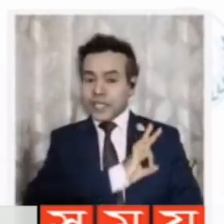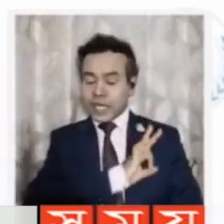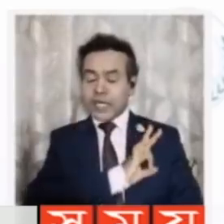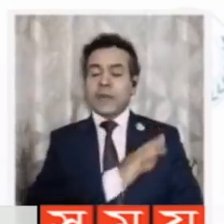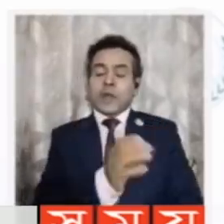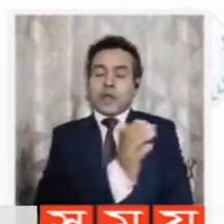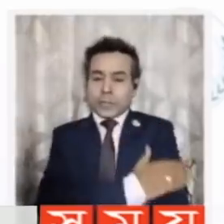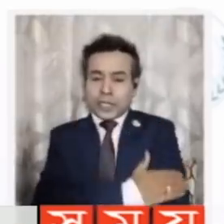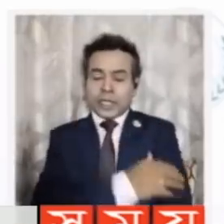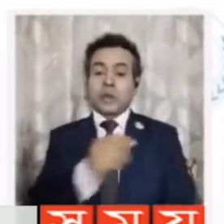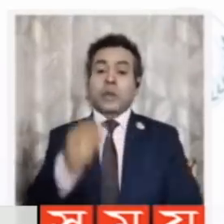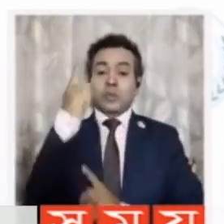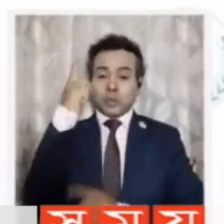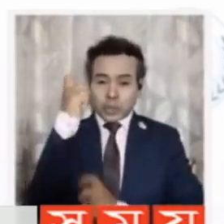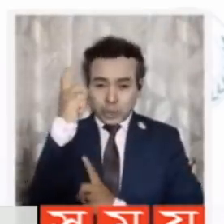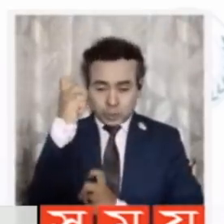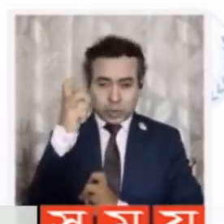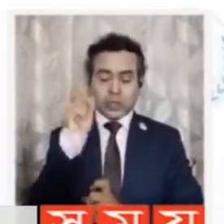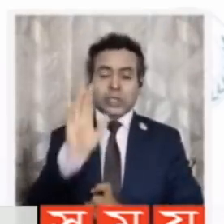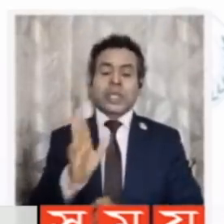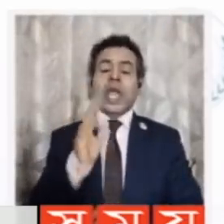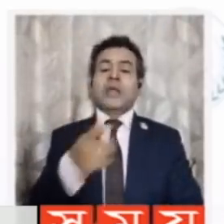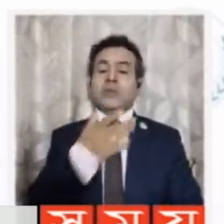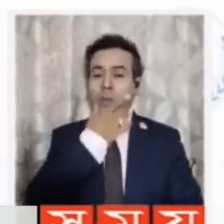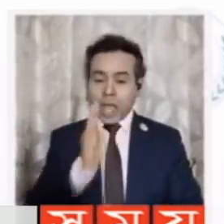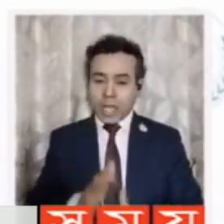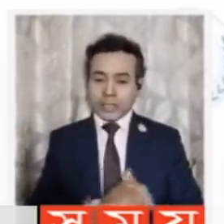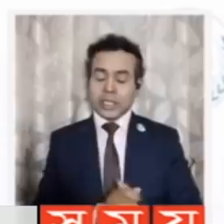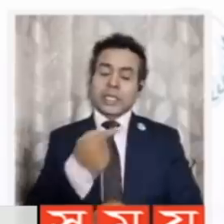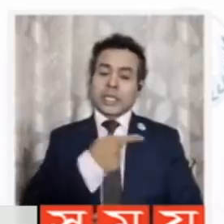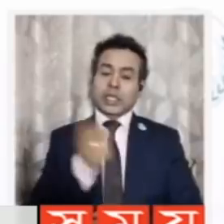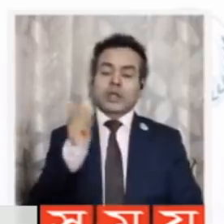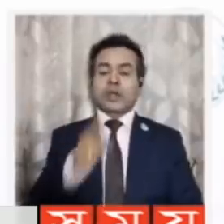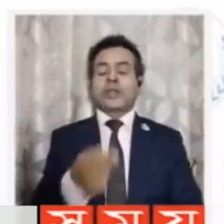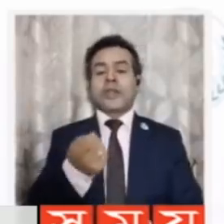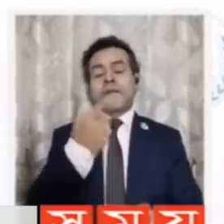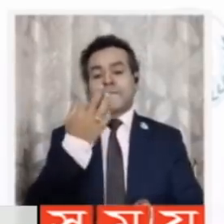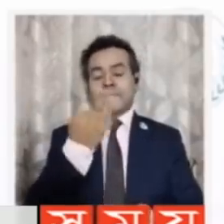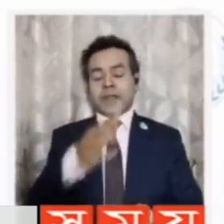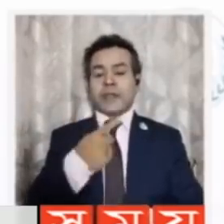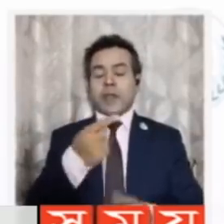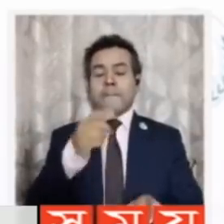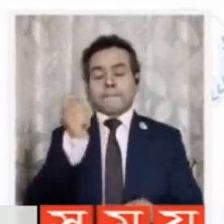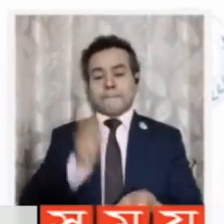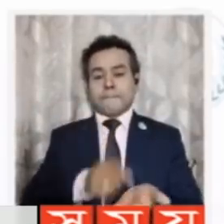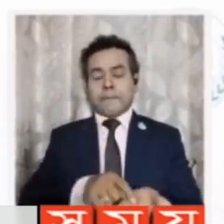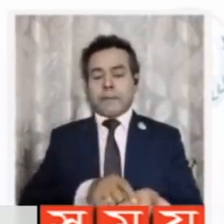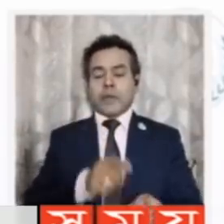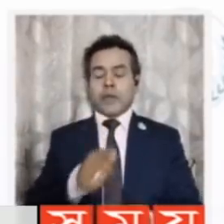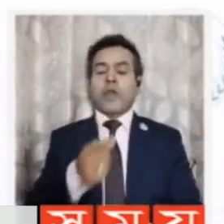যারা অর্থশালী এবং অর্থ গ্রহণ করছেন যেসব বেসরকারি প্রতিষ্ঠান